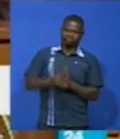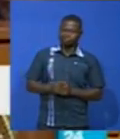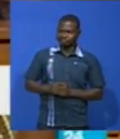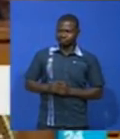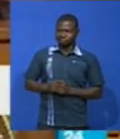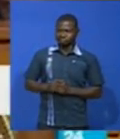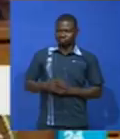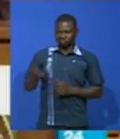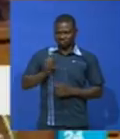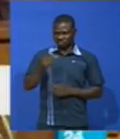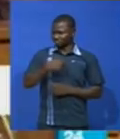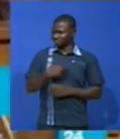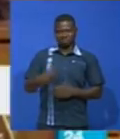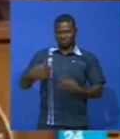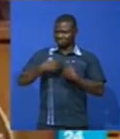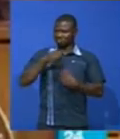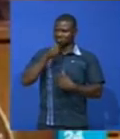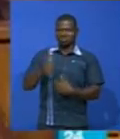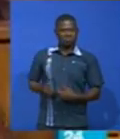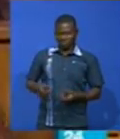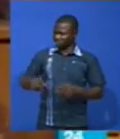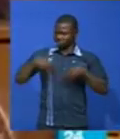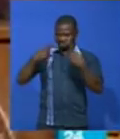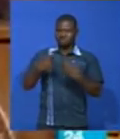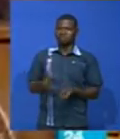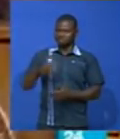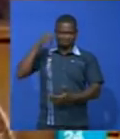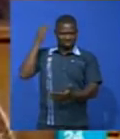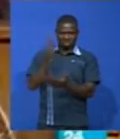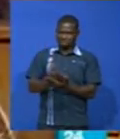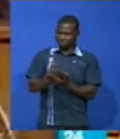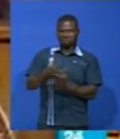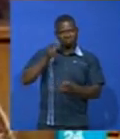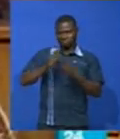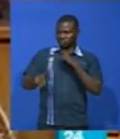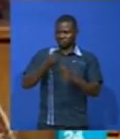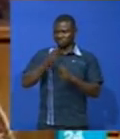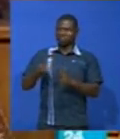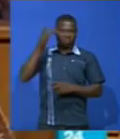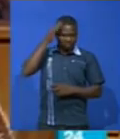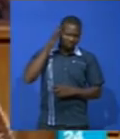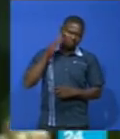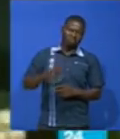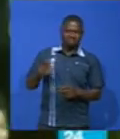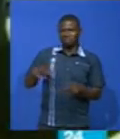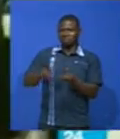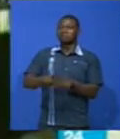nous n'avons pas réussi à combattre les derniers vestiges du racisme comme nous l'avait demandé papa.